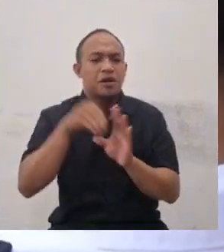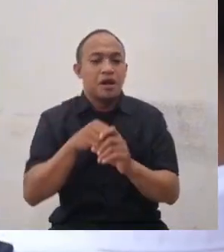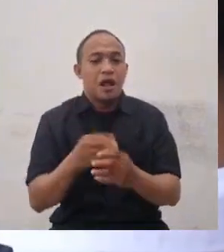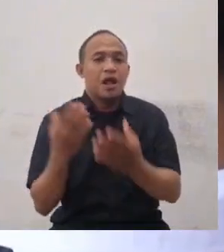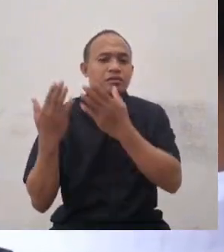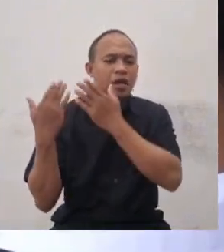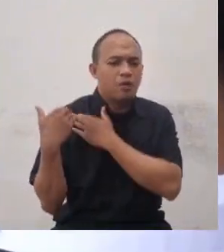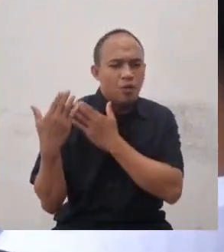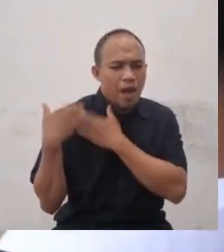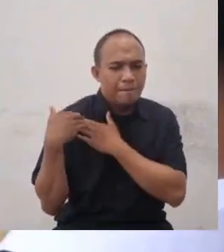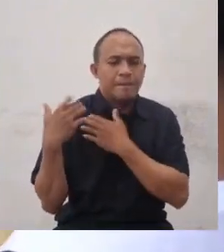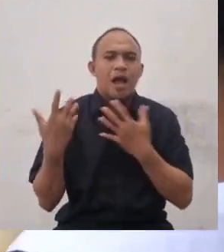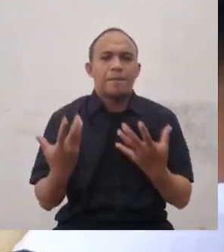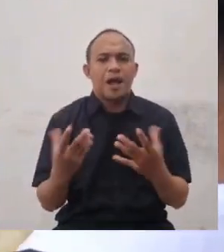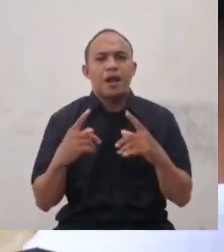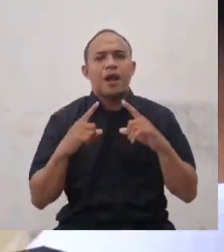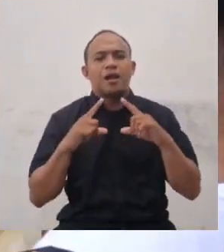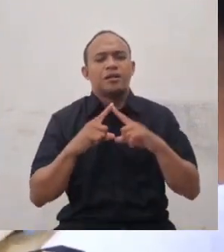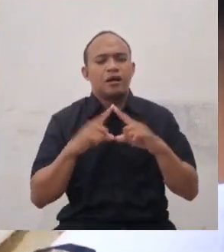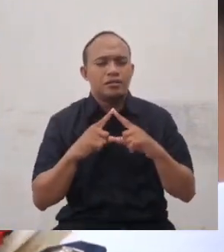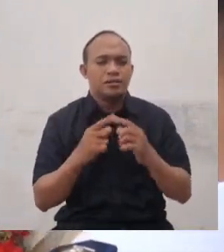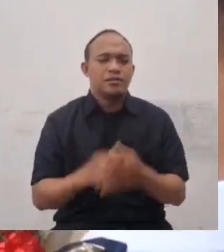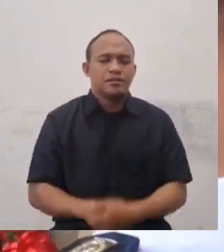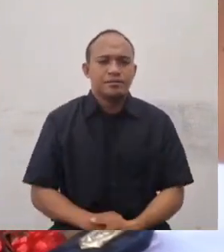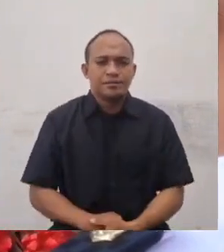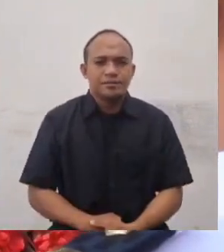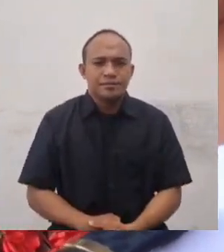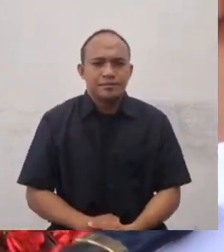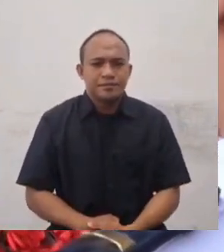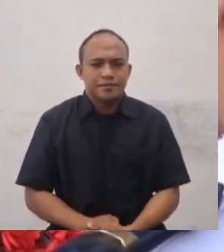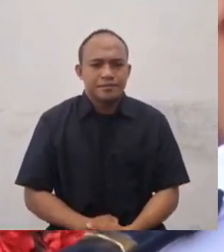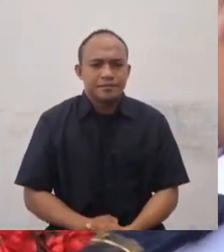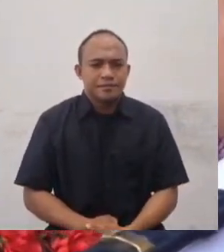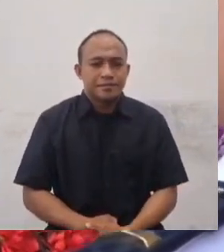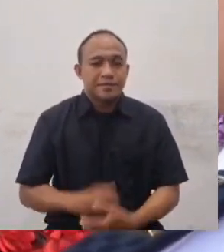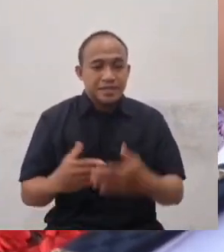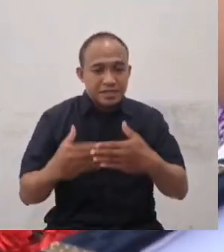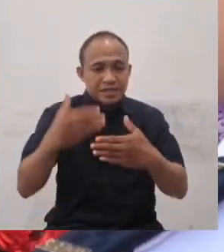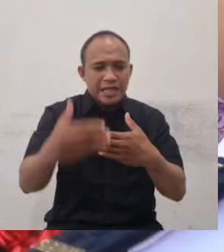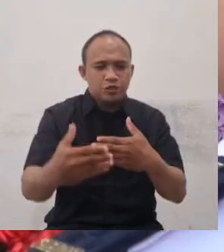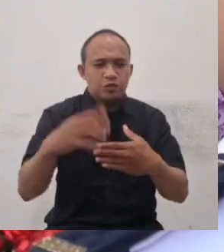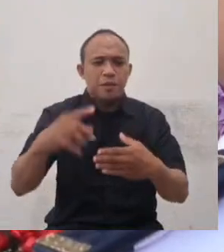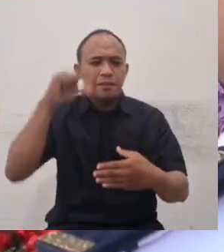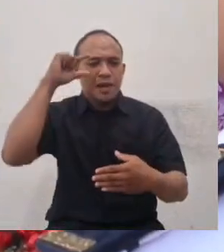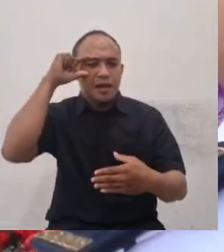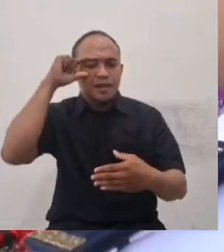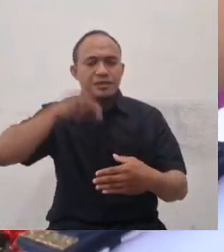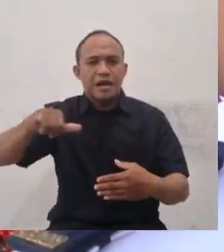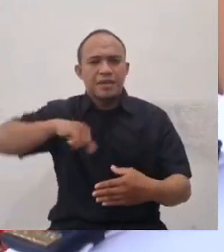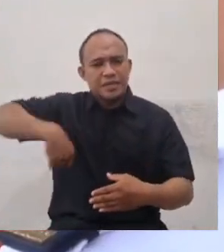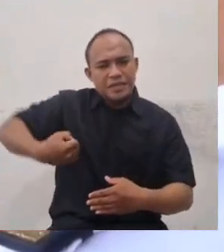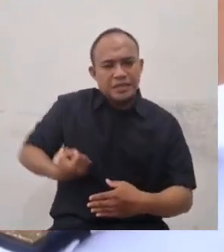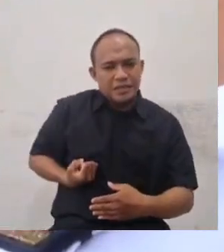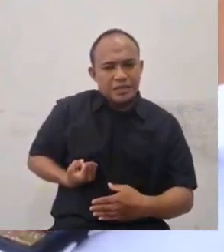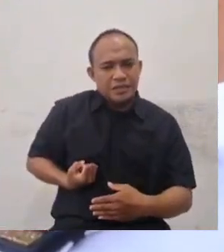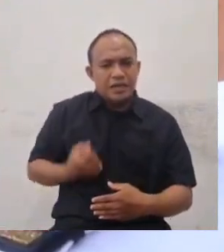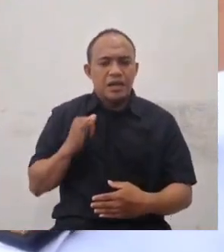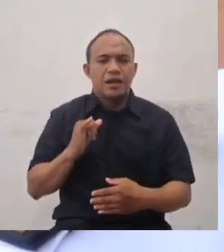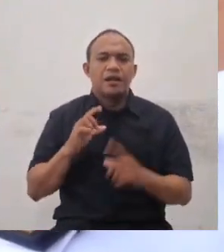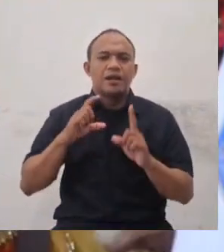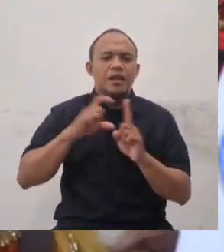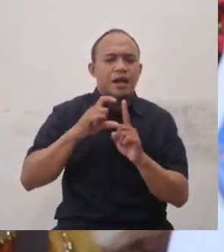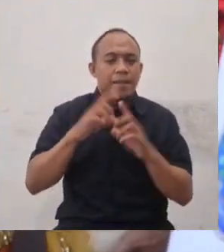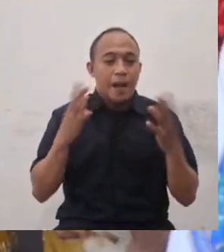selaku penanggung jawab prosesi Mopo Tolungo. Selanjutnya Marten Taha bersama istri Jusmiati